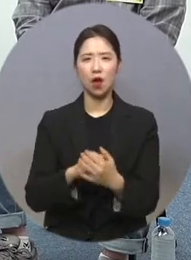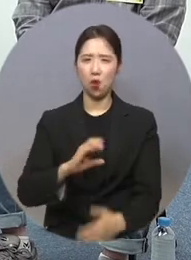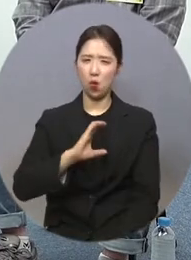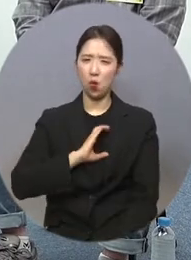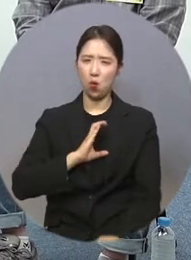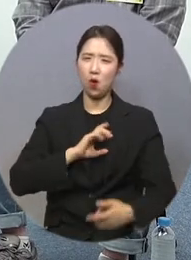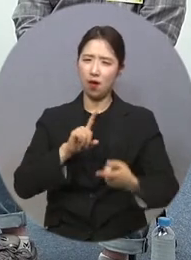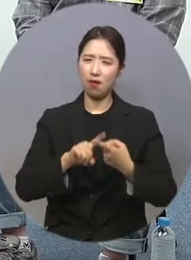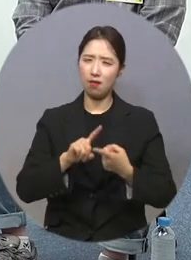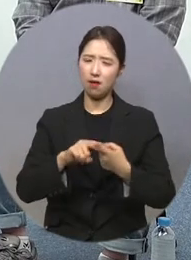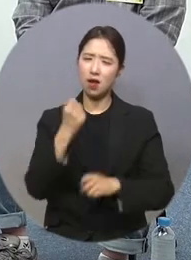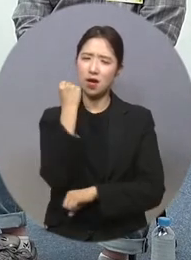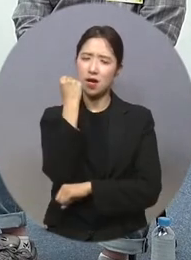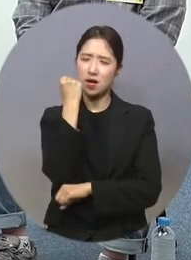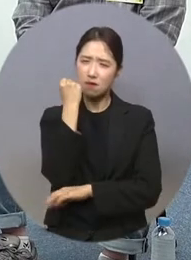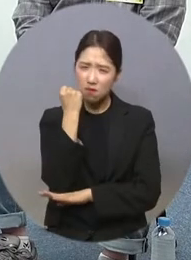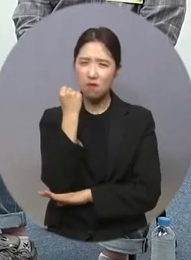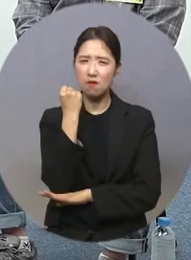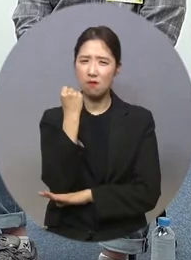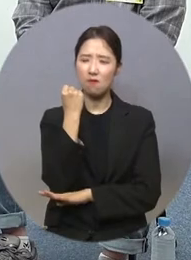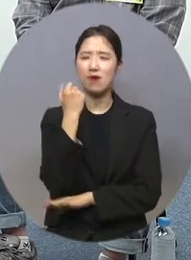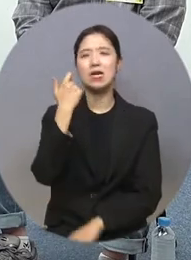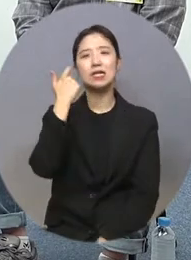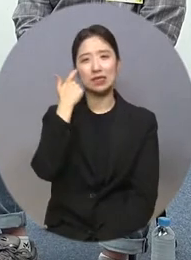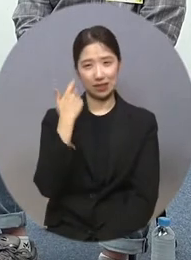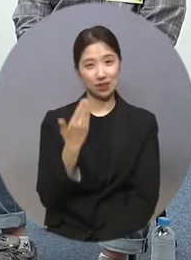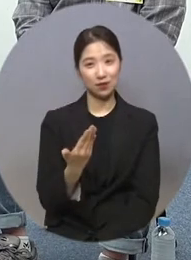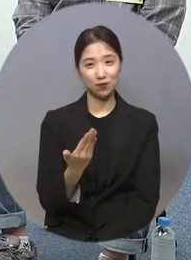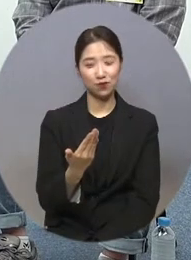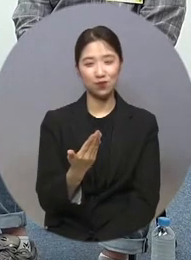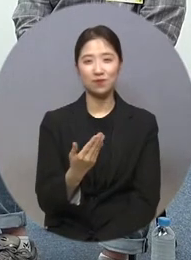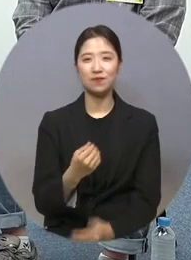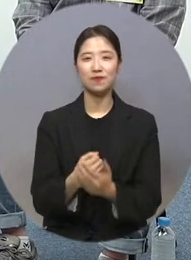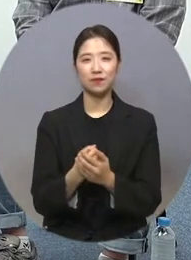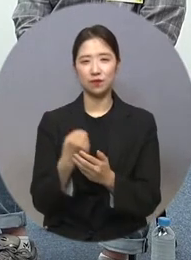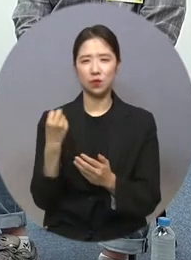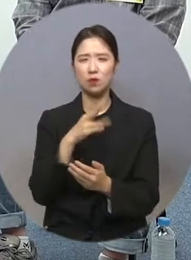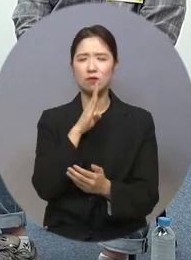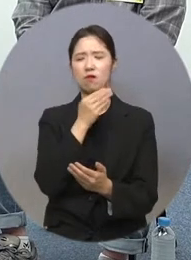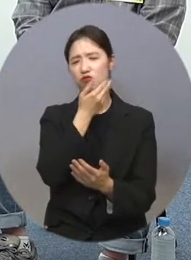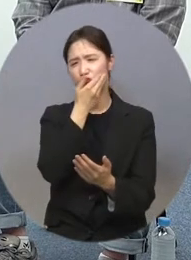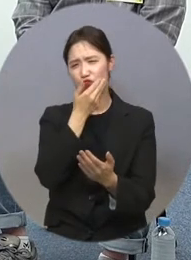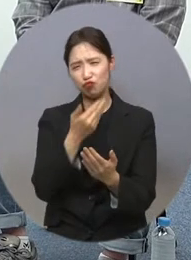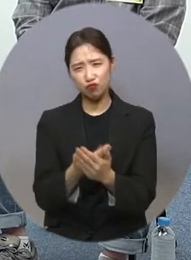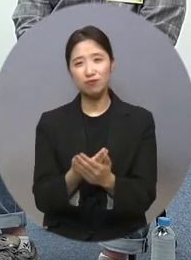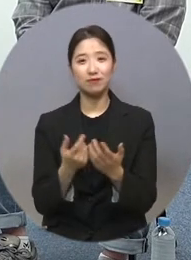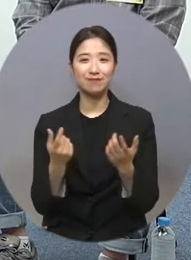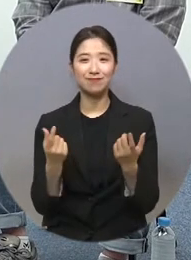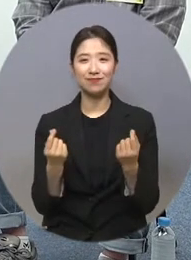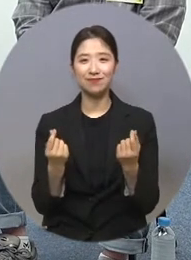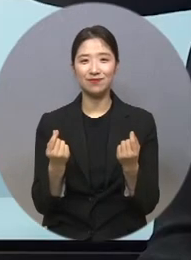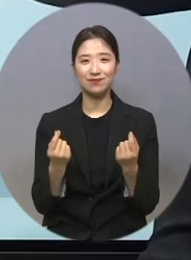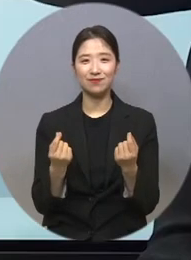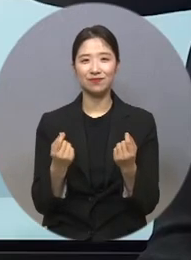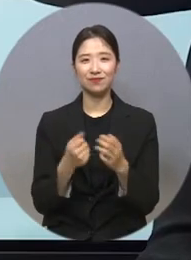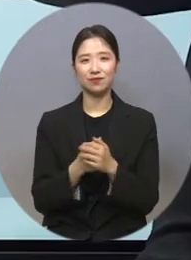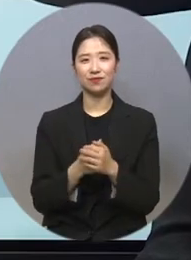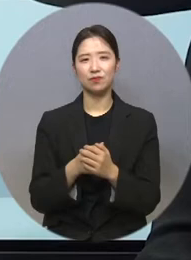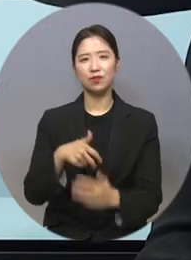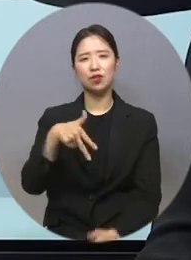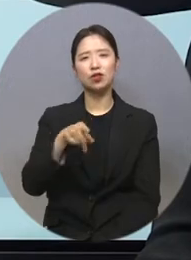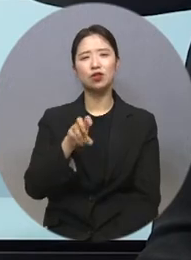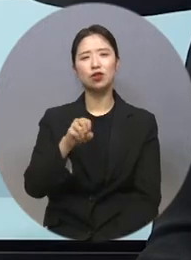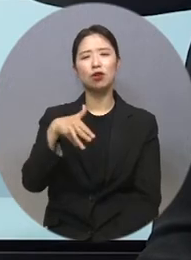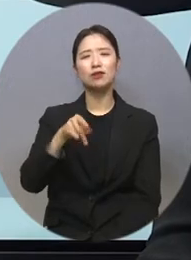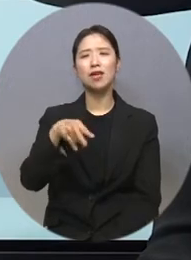코다를 얘기할 때 기본적인 기반이 되는 질문이기도 하고 또 굉장히 중요한 부분이기도 할 것 같아요. 그래서 정체성 이런